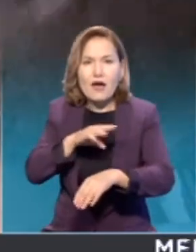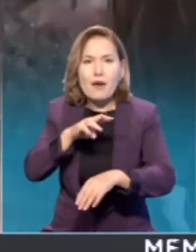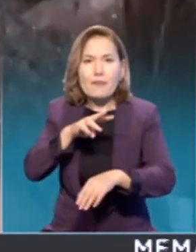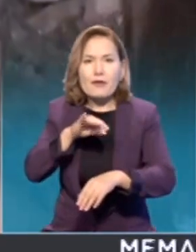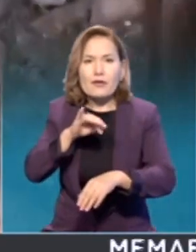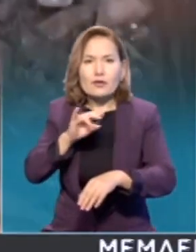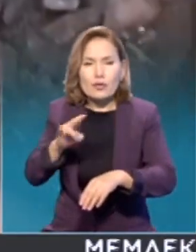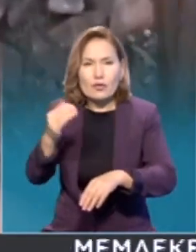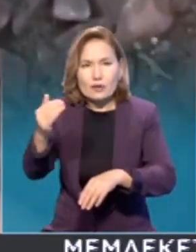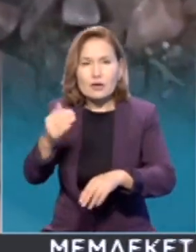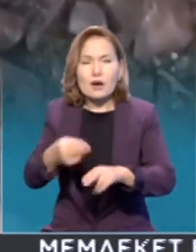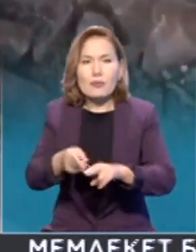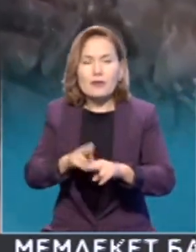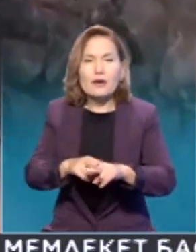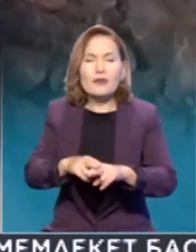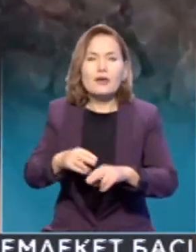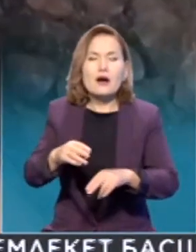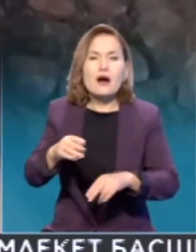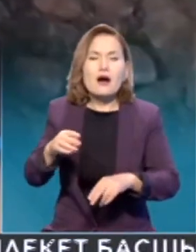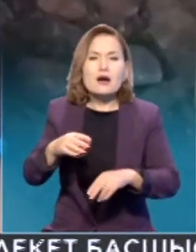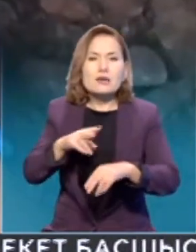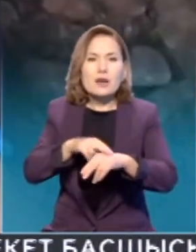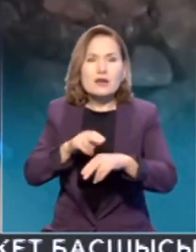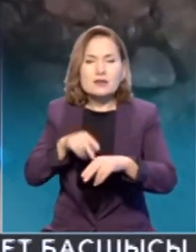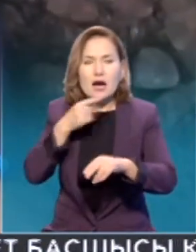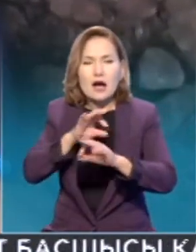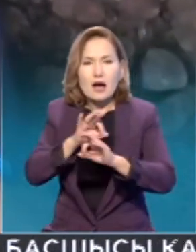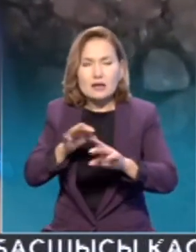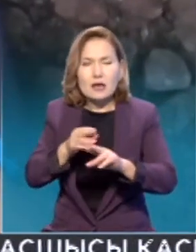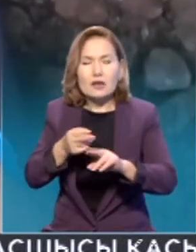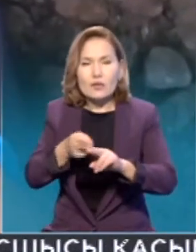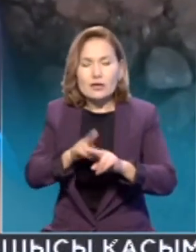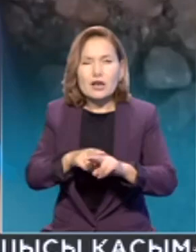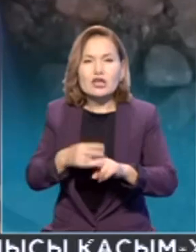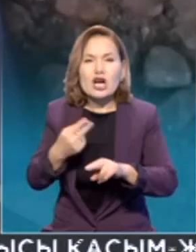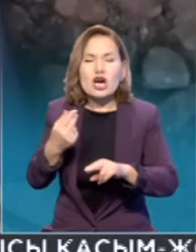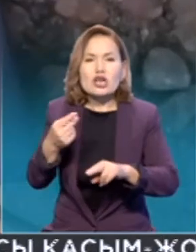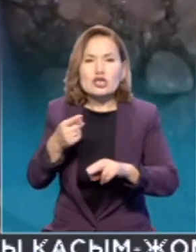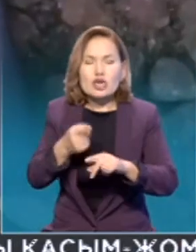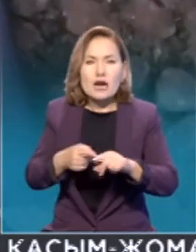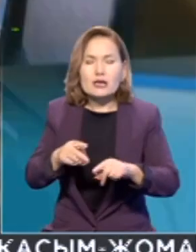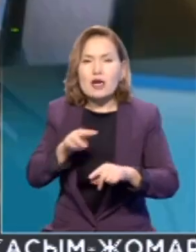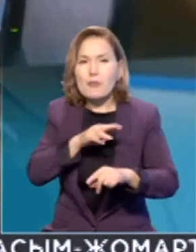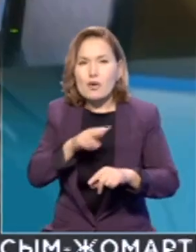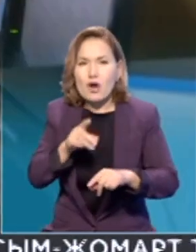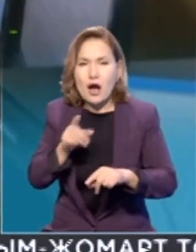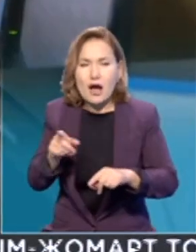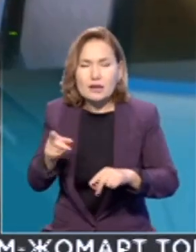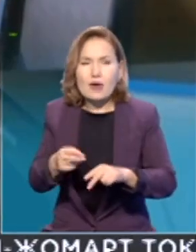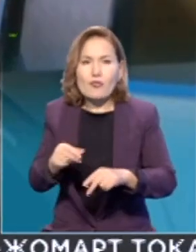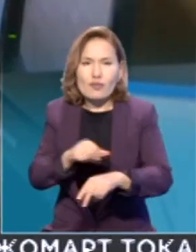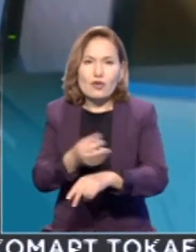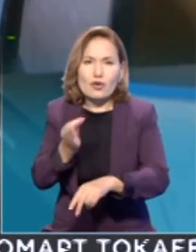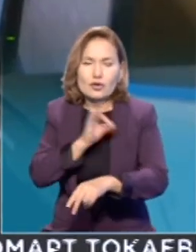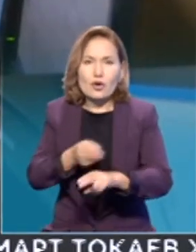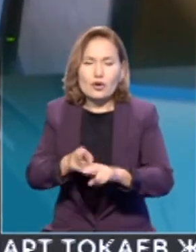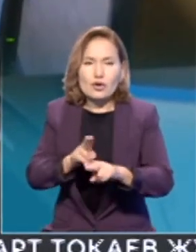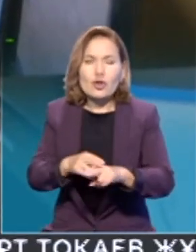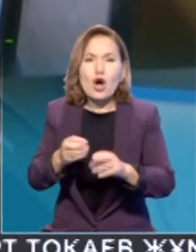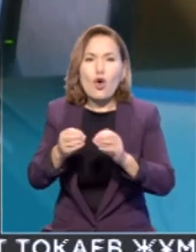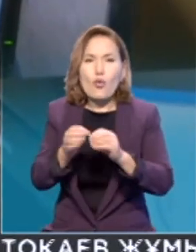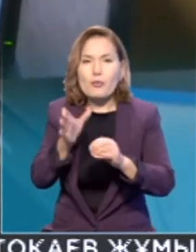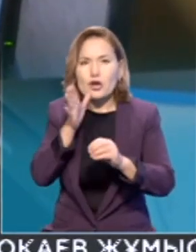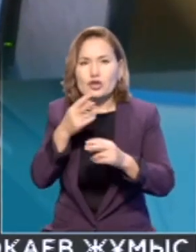көрсеткен. Мамандардың айтуынша, бұл мөлшер 500 000 адамды нашақор етуге жеткілікті. Күдікті қамауға алынды, ол енді 15 жылға